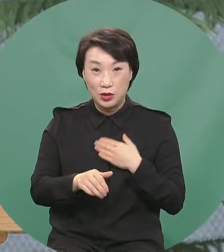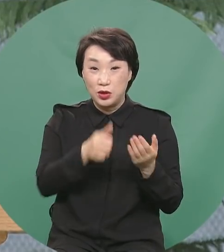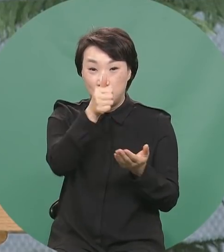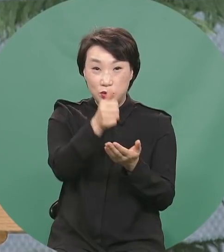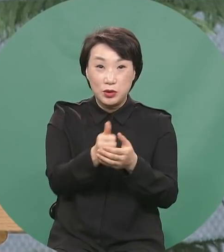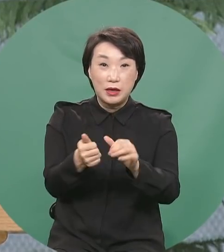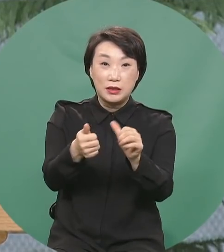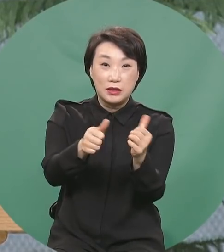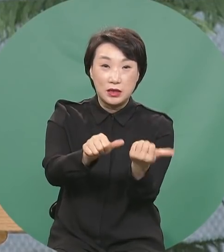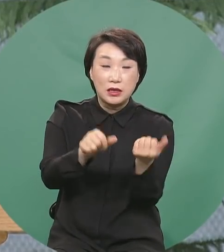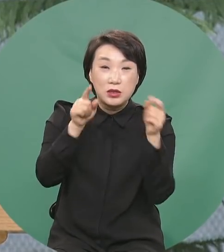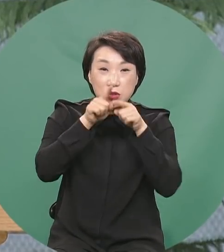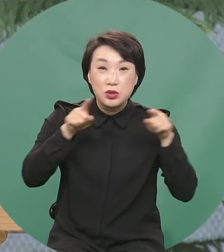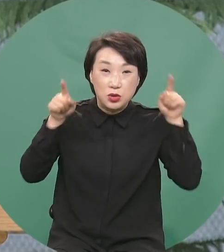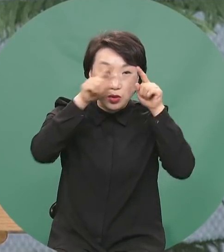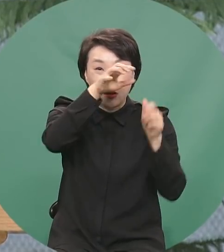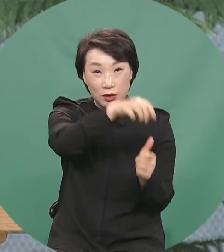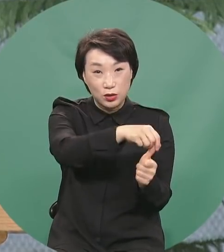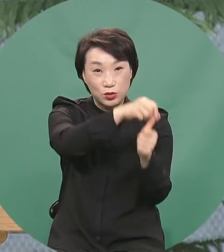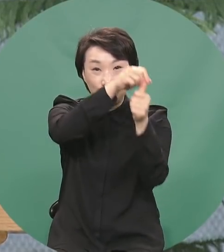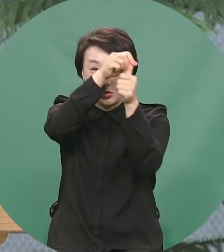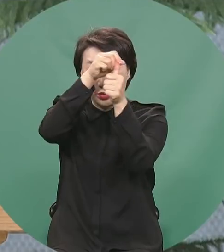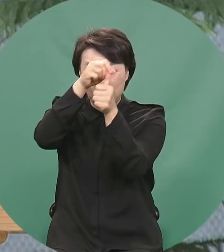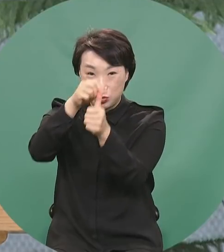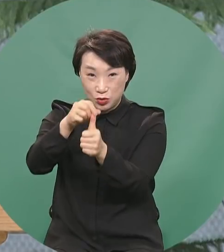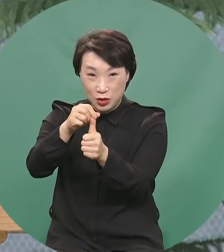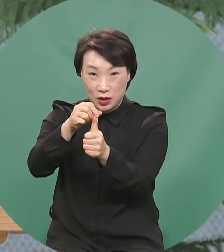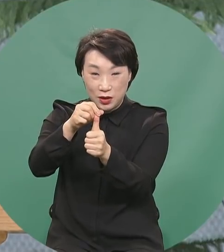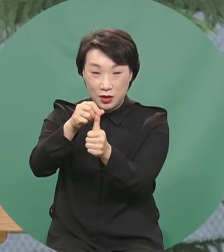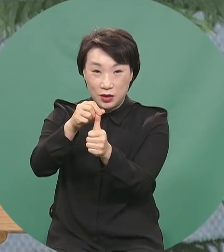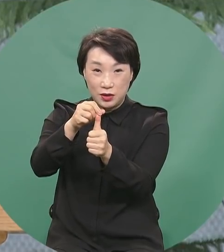죄와 사망과 지옥에서 구원하신